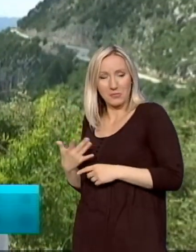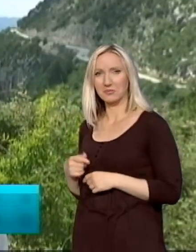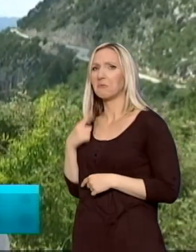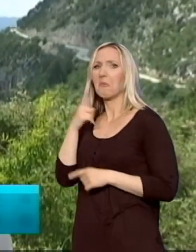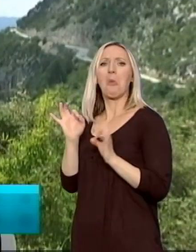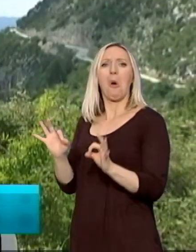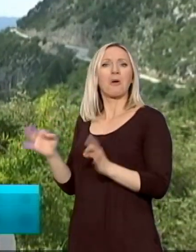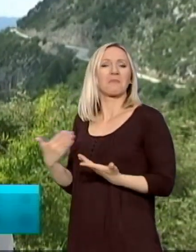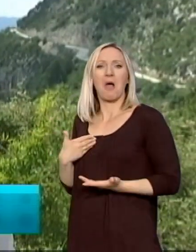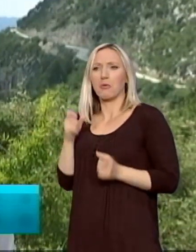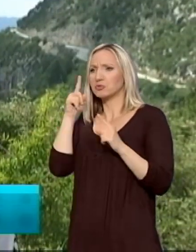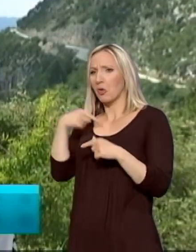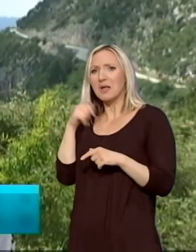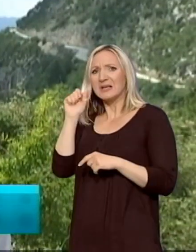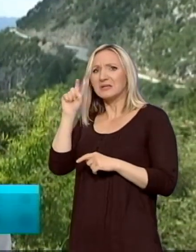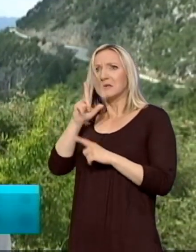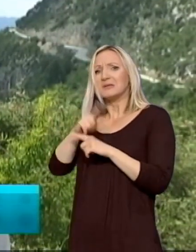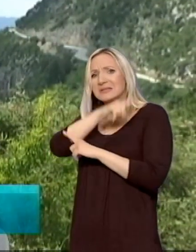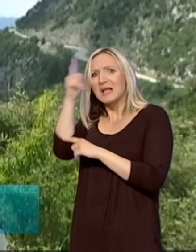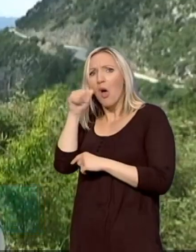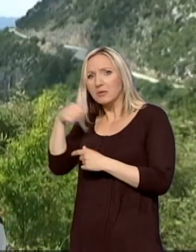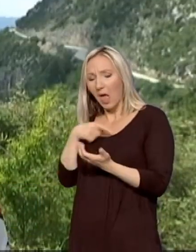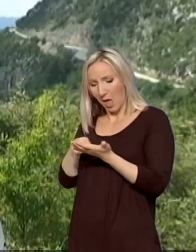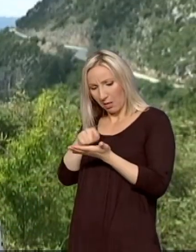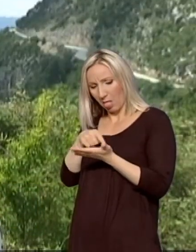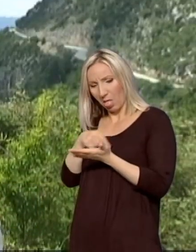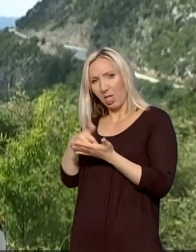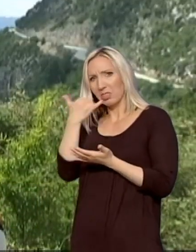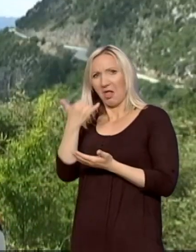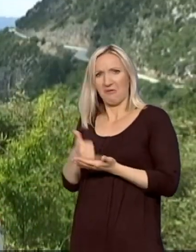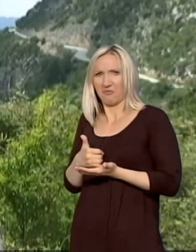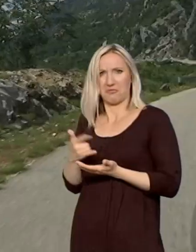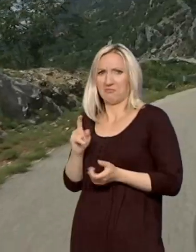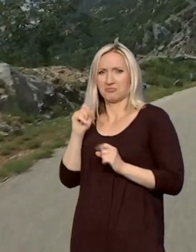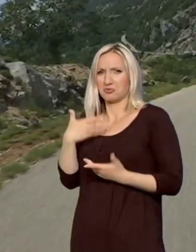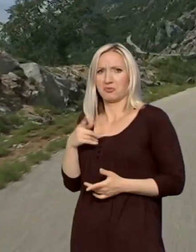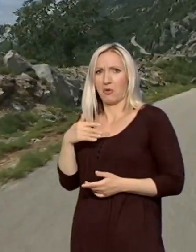onako da ceo dan provedem pored telefona ili da igram nešto. To mnogo mi je zanimljivije ovako.